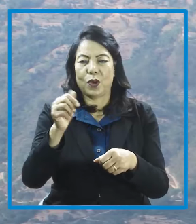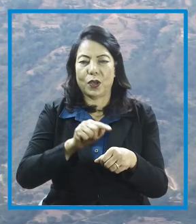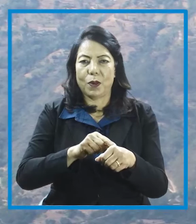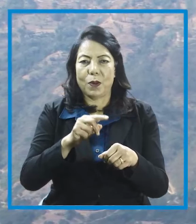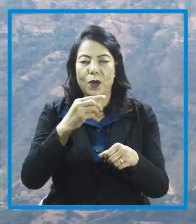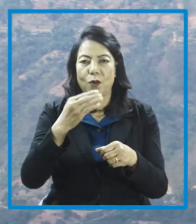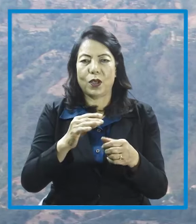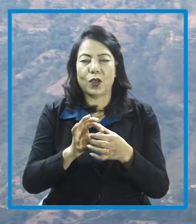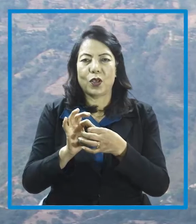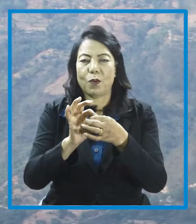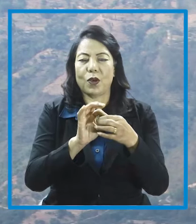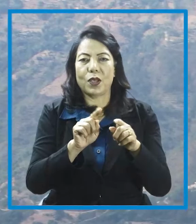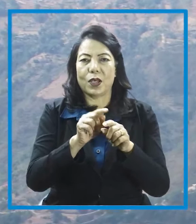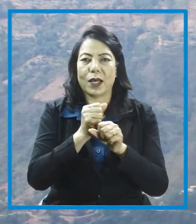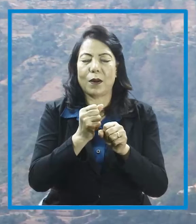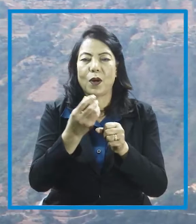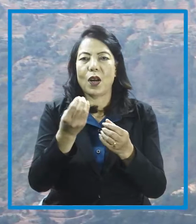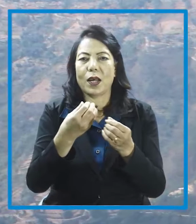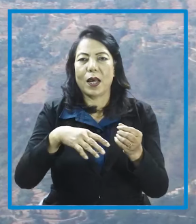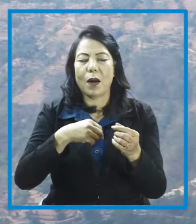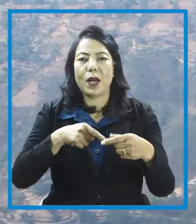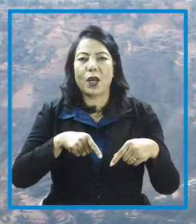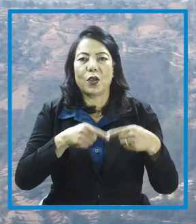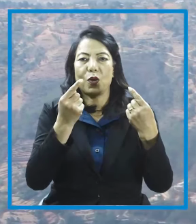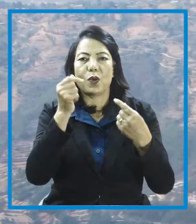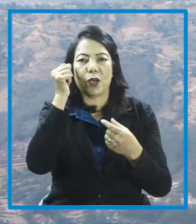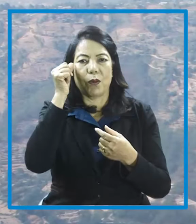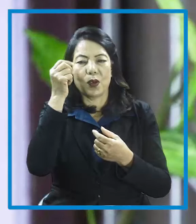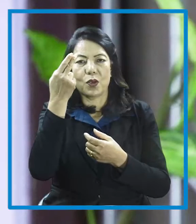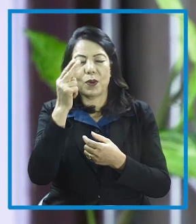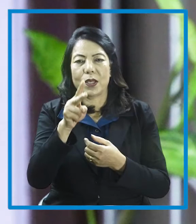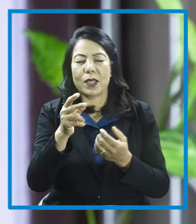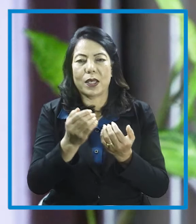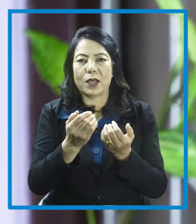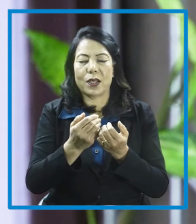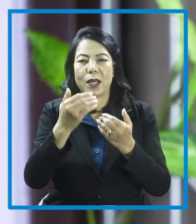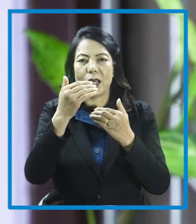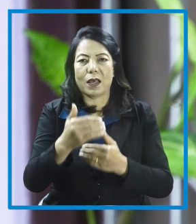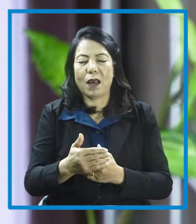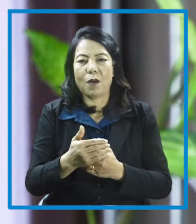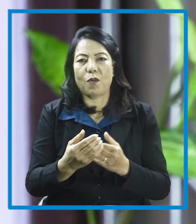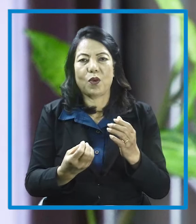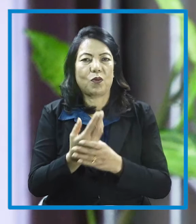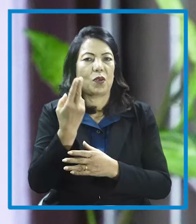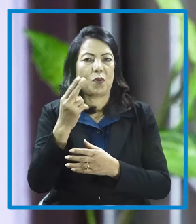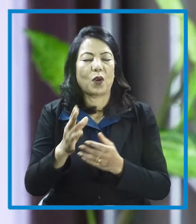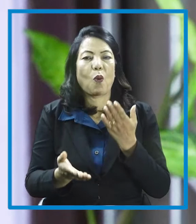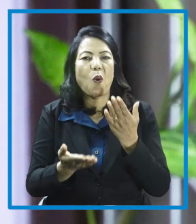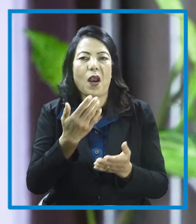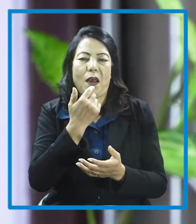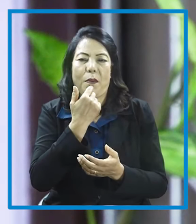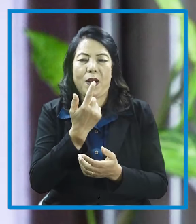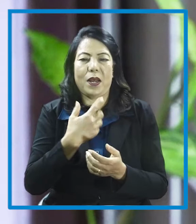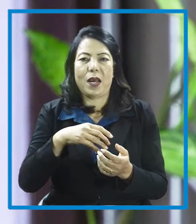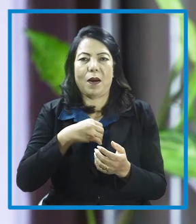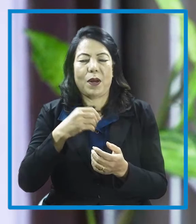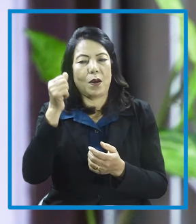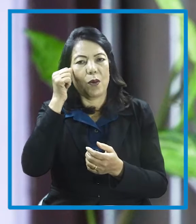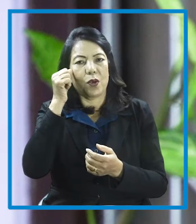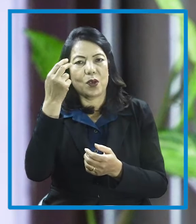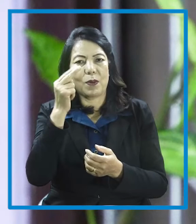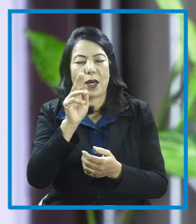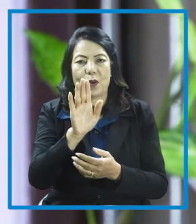बेलामा हुने अरु बेला समयमा हुने जस्तो समन्वय सहकार्यमा चाहिँ अलिकति हामीलाई चुनौती महसुस भयो जसले गर्दाखेरि ग्याप चाहिँ क्रिएट भएको हो कि